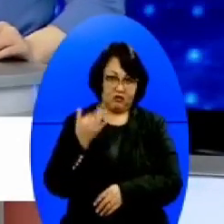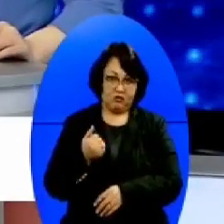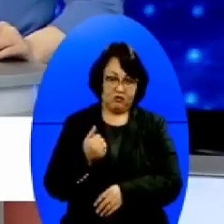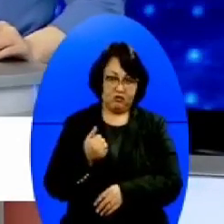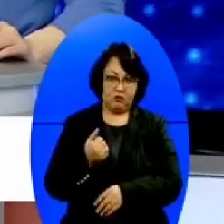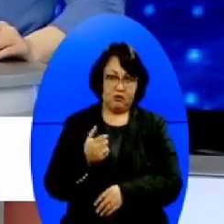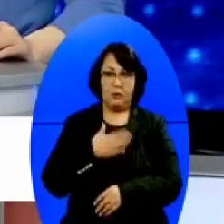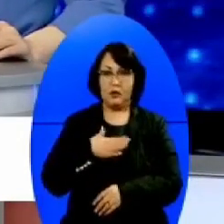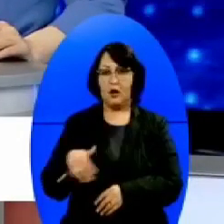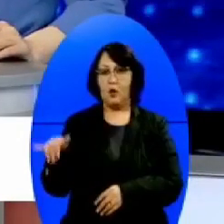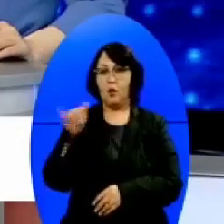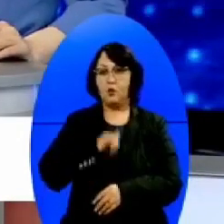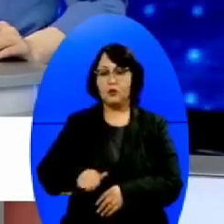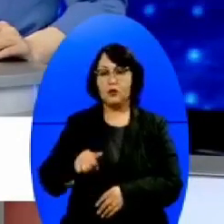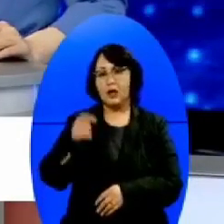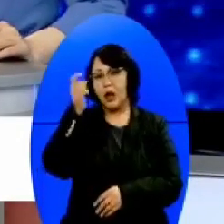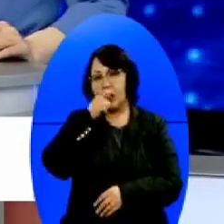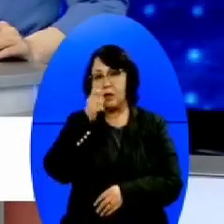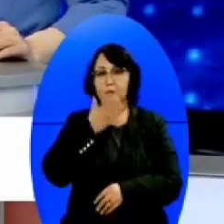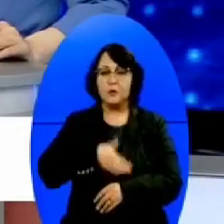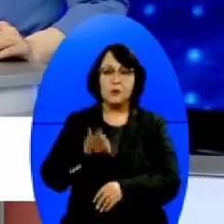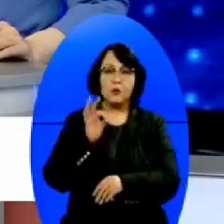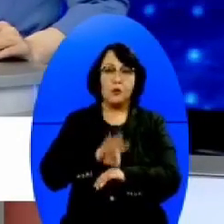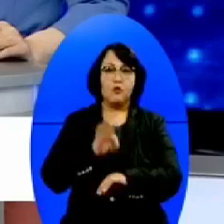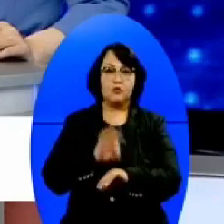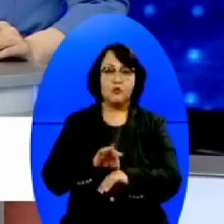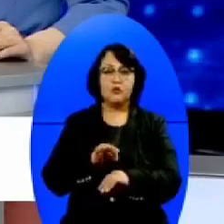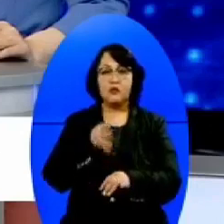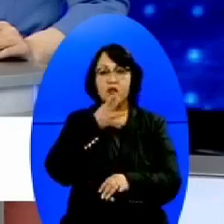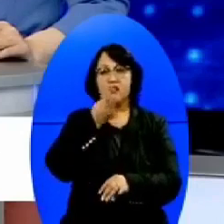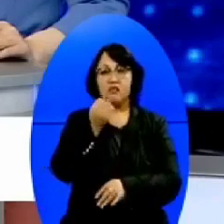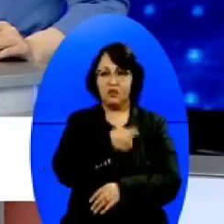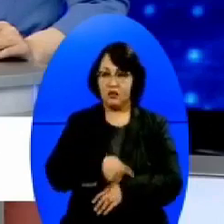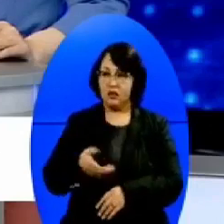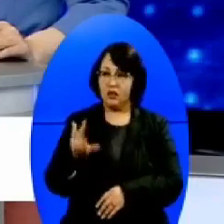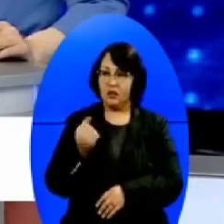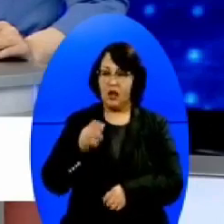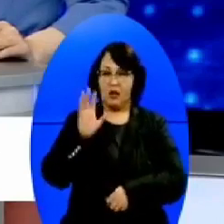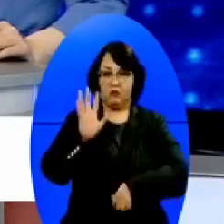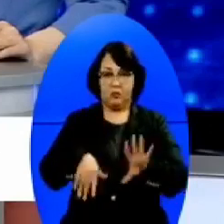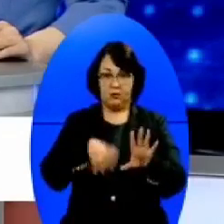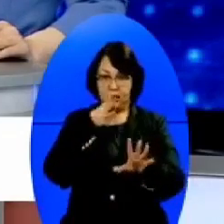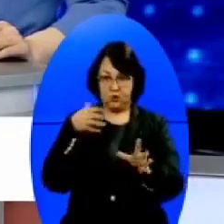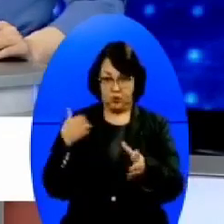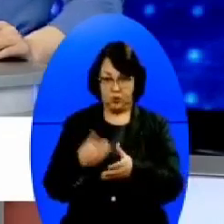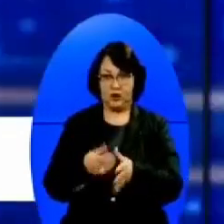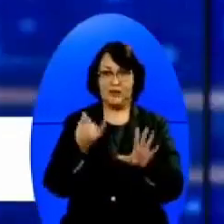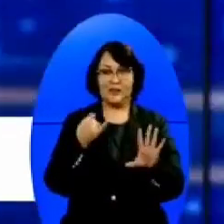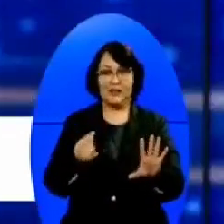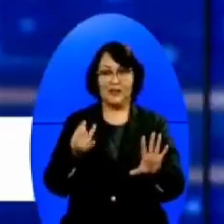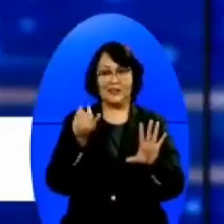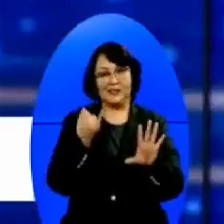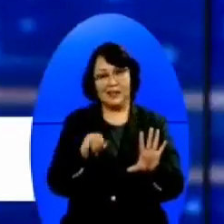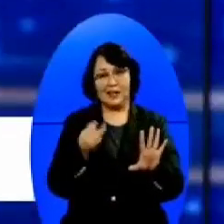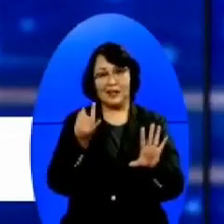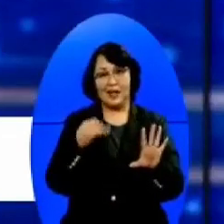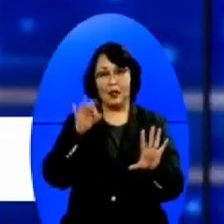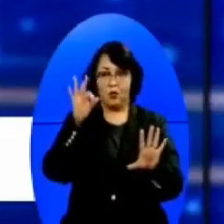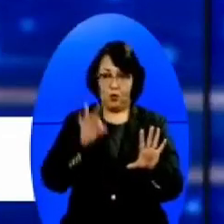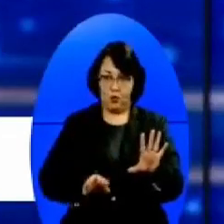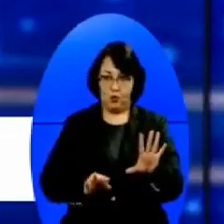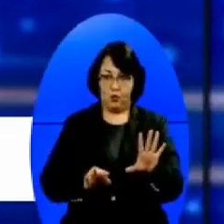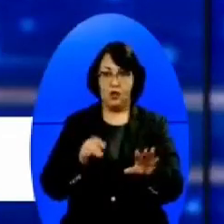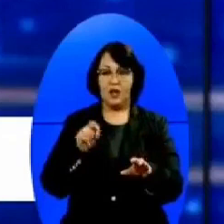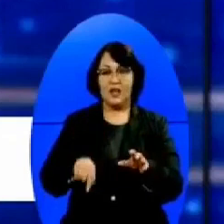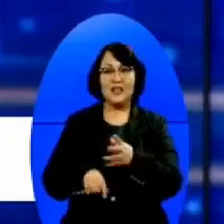тэгэхээр ерөнхийдөө манай улсад бол том том цэц өвчнөр өвчлөгчдийн нас бол 15 хүртэлх наснд бол 60-70% байдаг. За энэ бол одоо